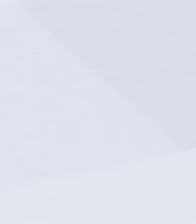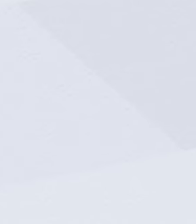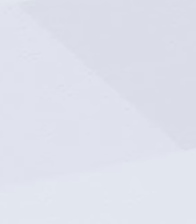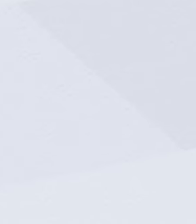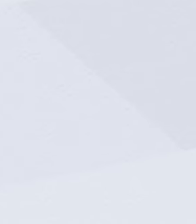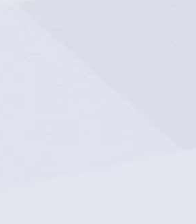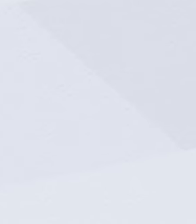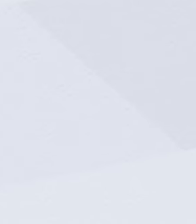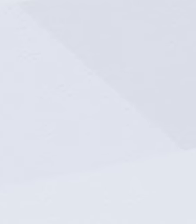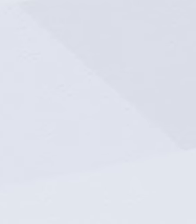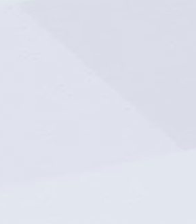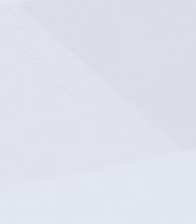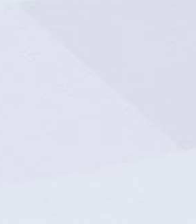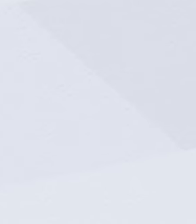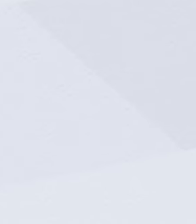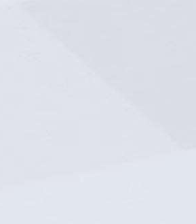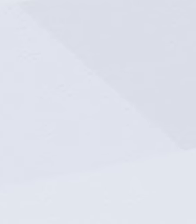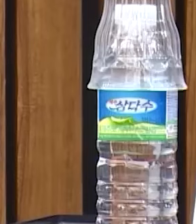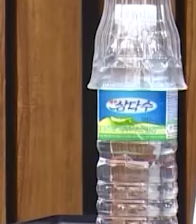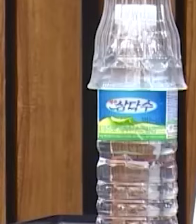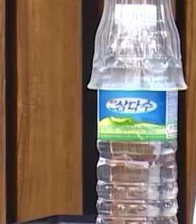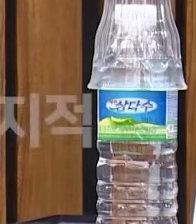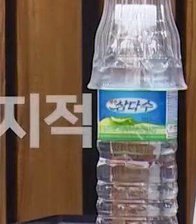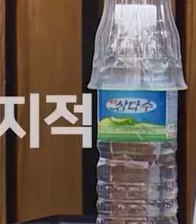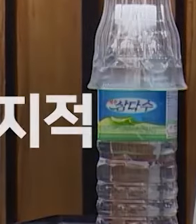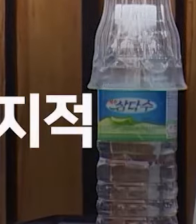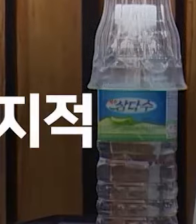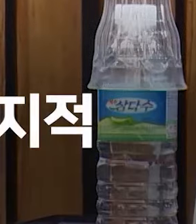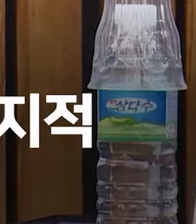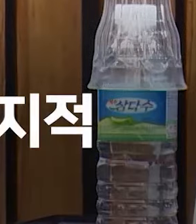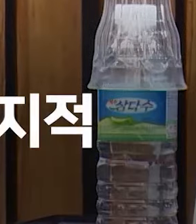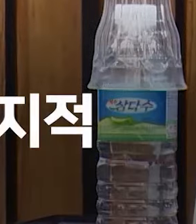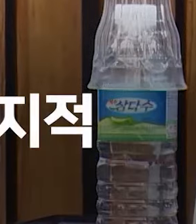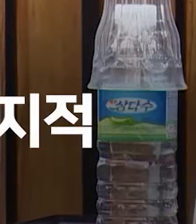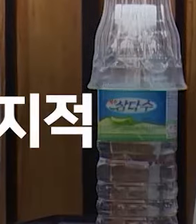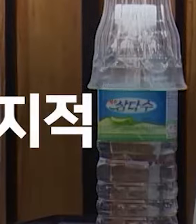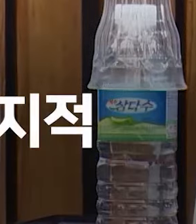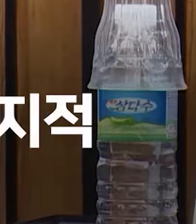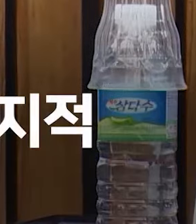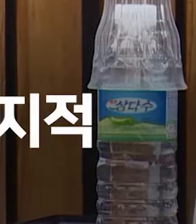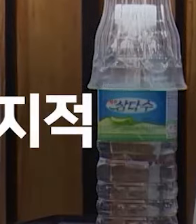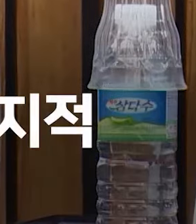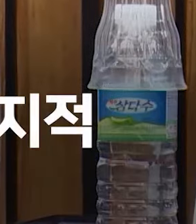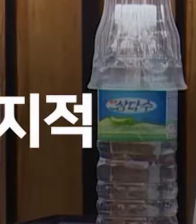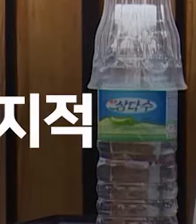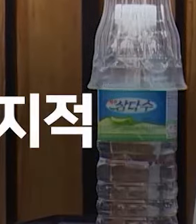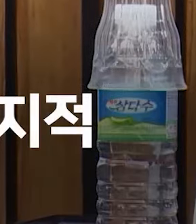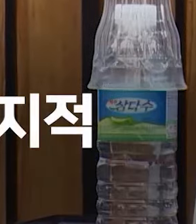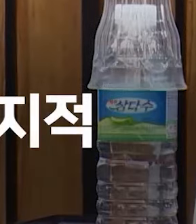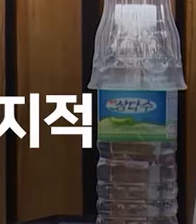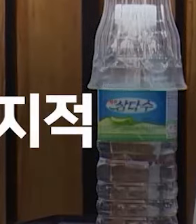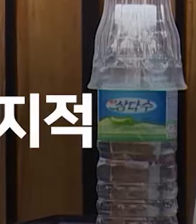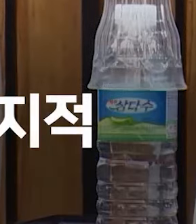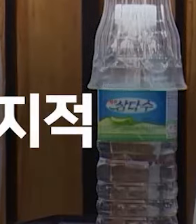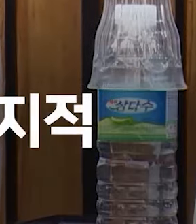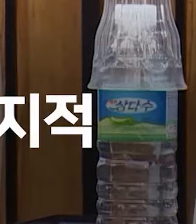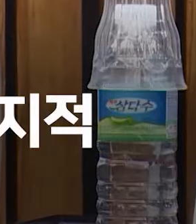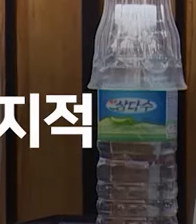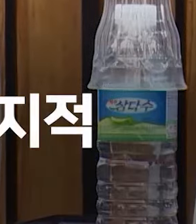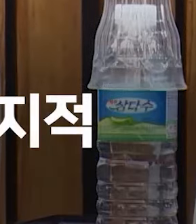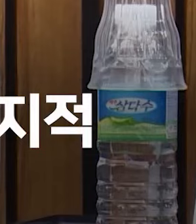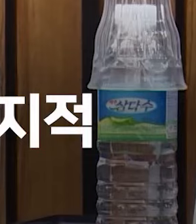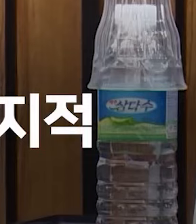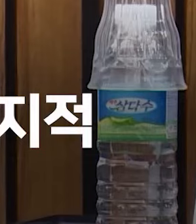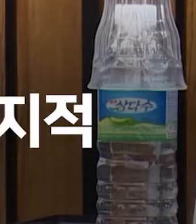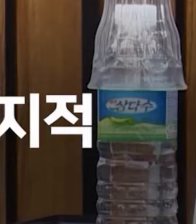점도 감안돼야 한다고 덧붙였습니다. 그런데 오지사의 식문화 차이 언급을 두고 해당 음식점을 옹호하는 것 아니냐는